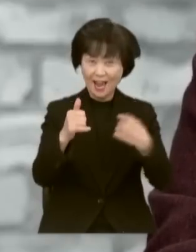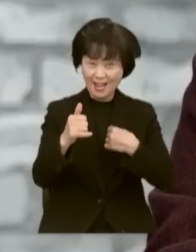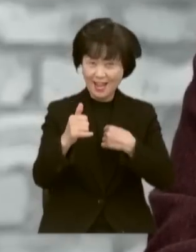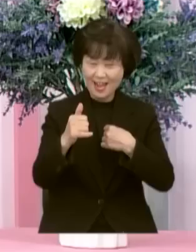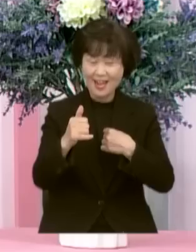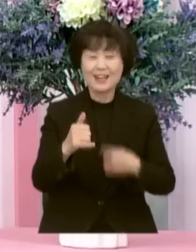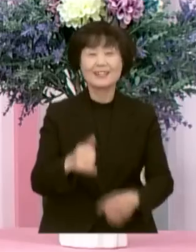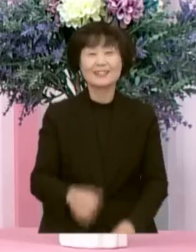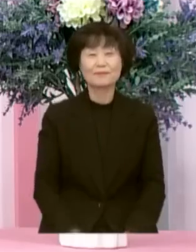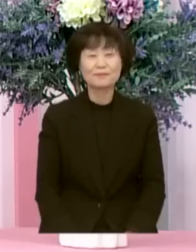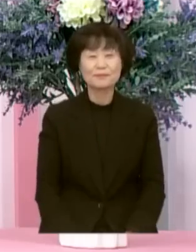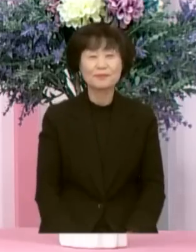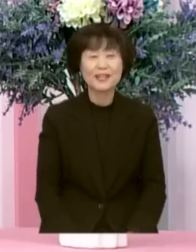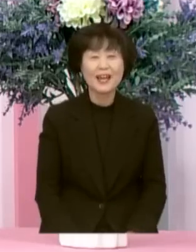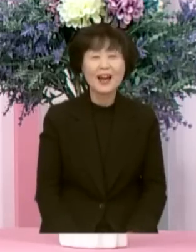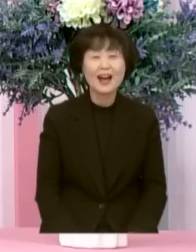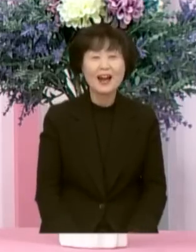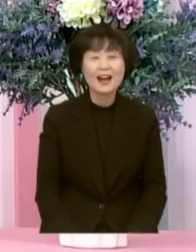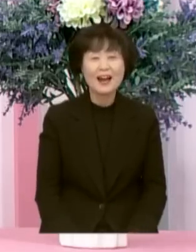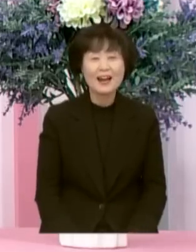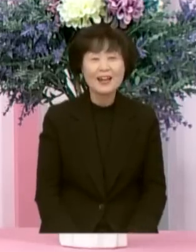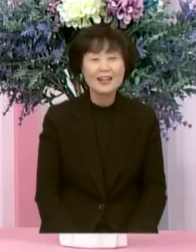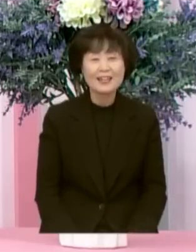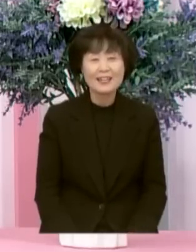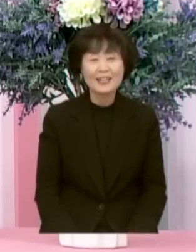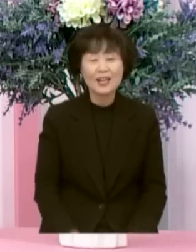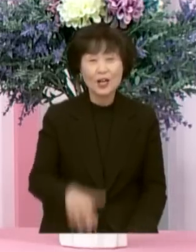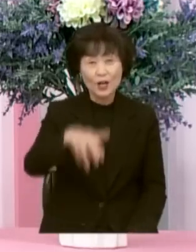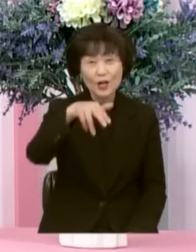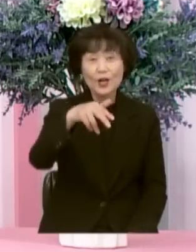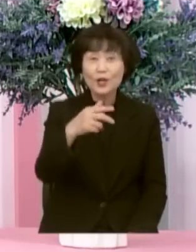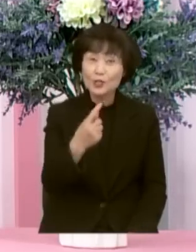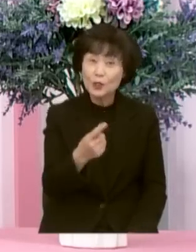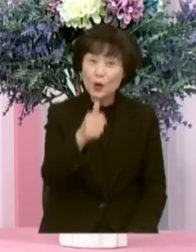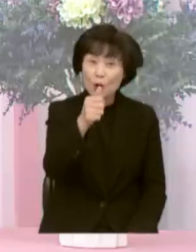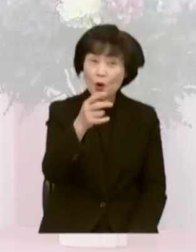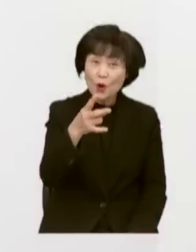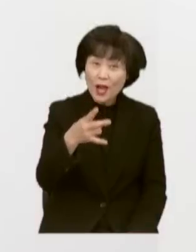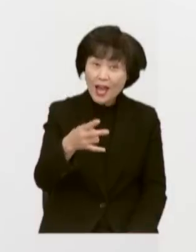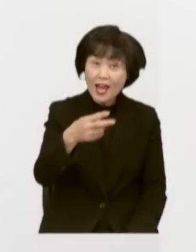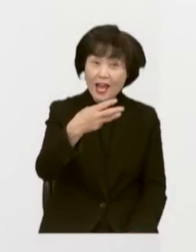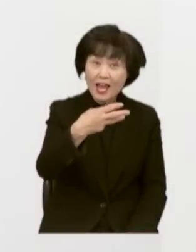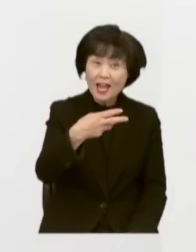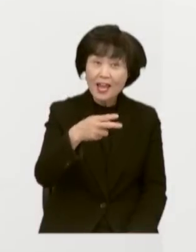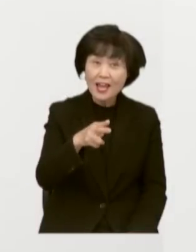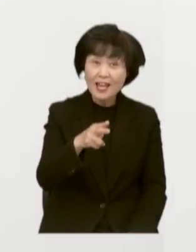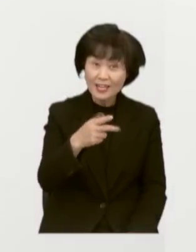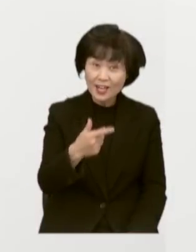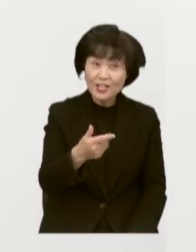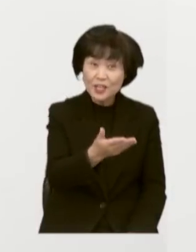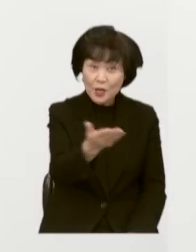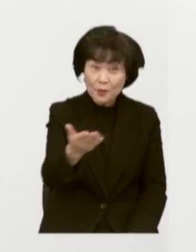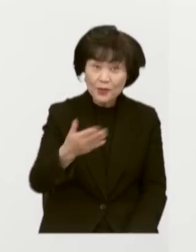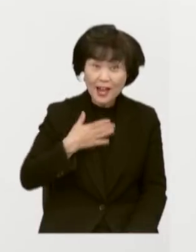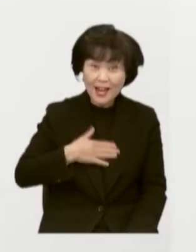제 스스로 이제 중국 선교사라고 생각하고 있는데 네, 네. 이제 조혜련 씨 잘 아시죠? 네.